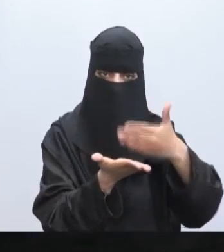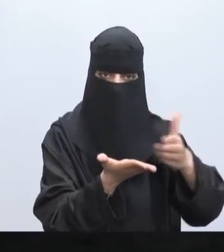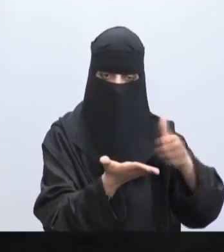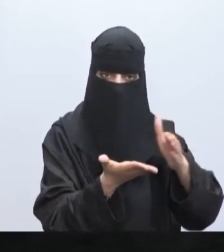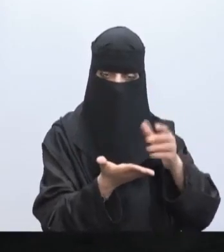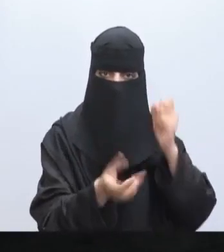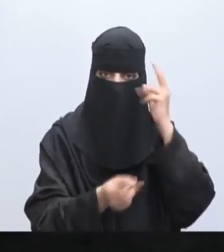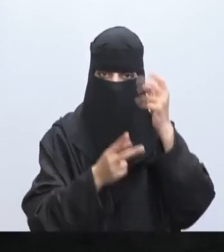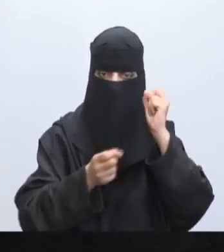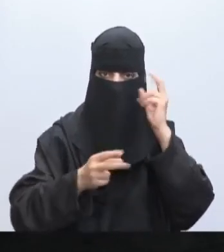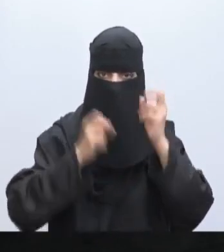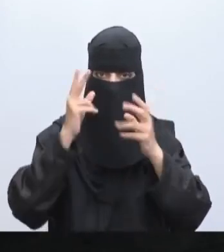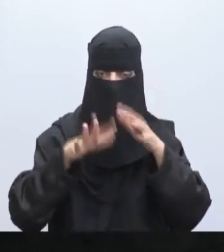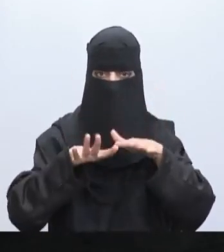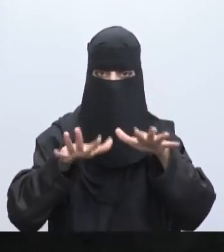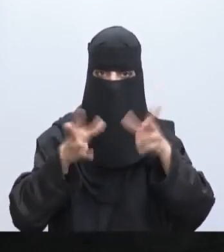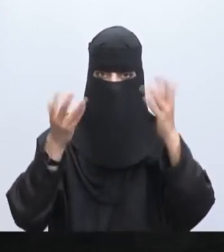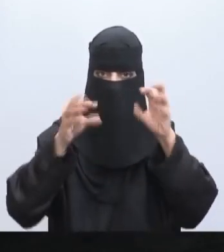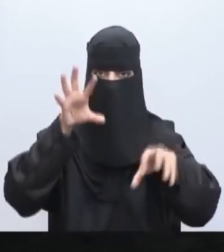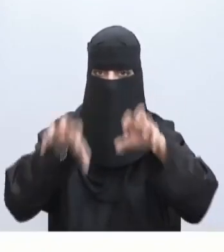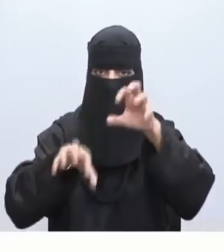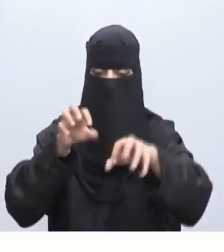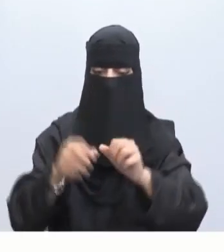البدعيه المنتشره في ذلك